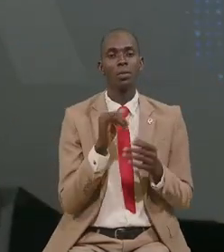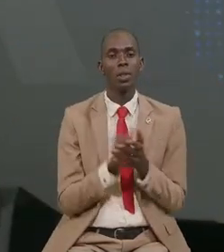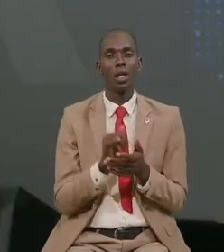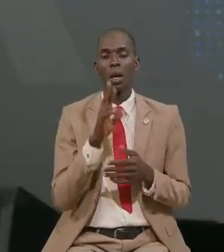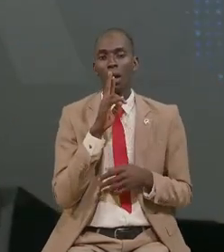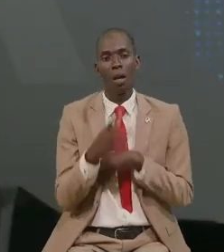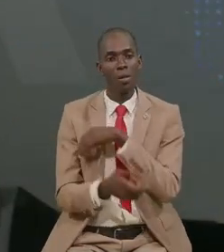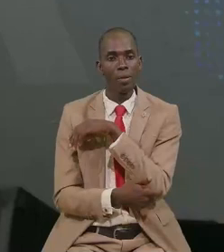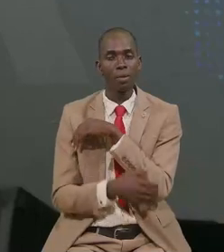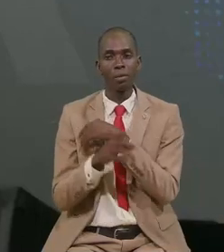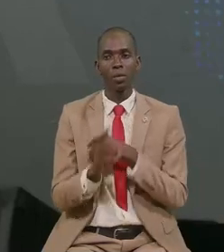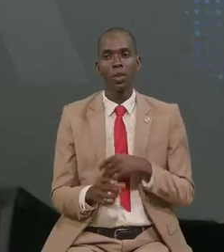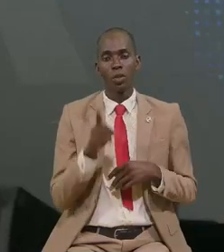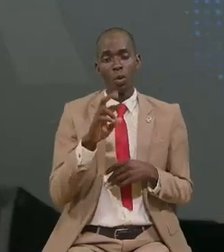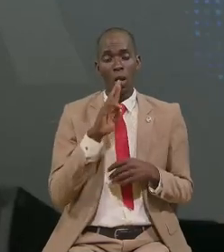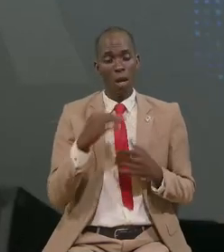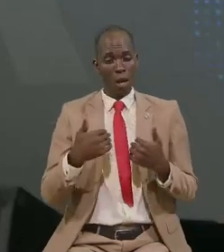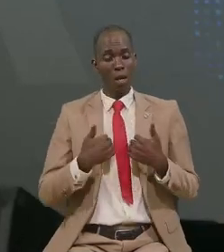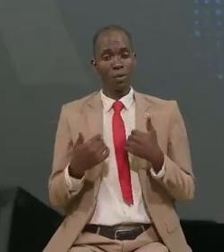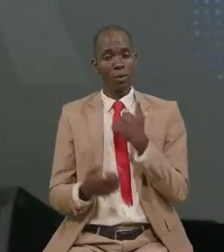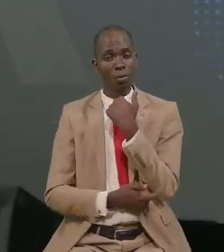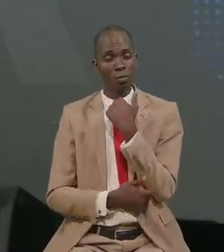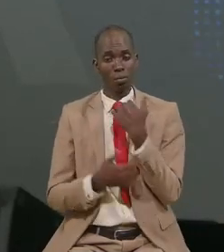tentés. Tu fais face à la tentation,